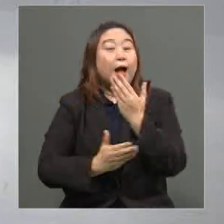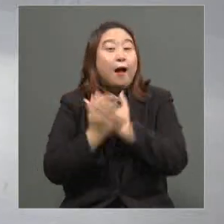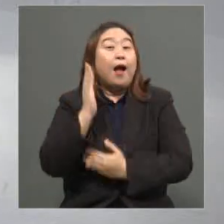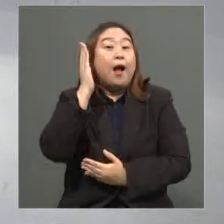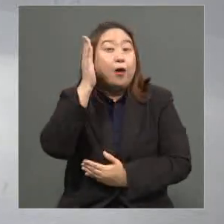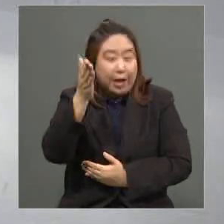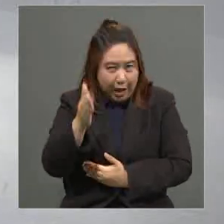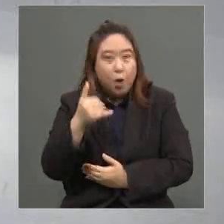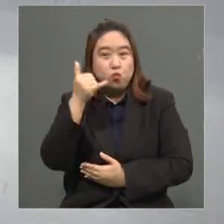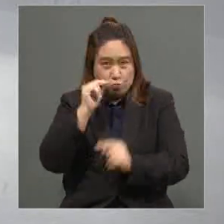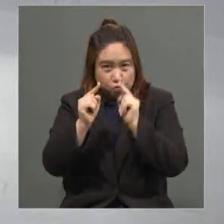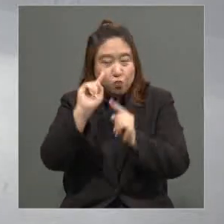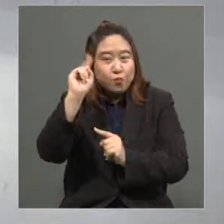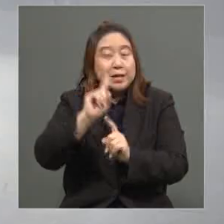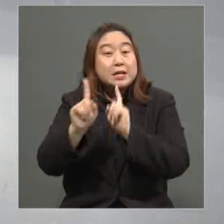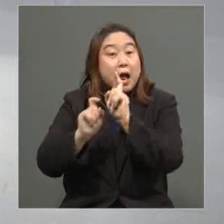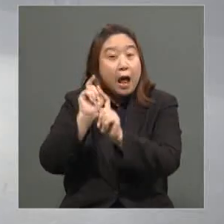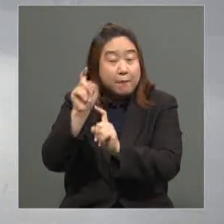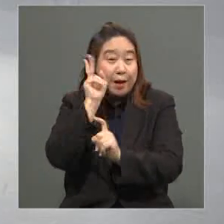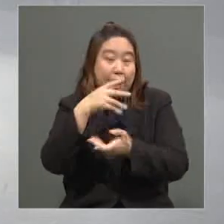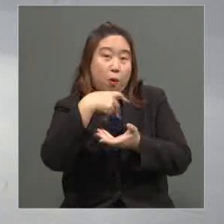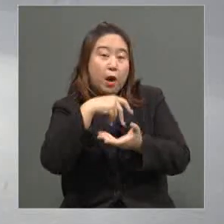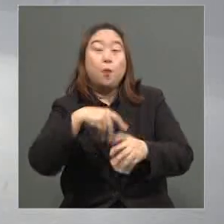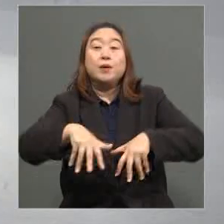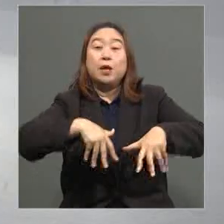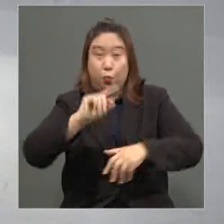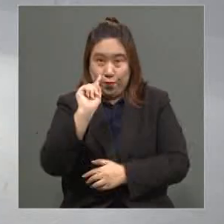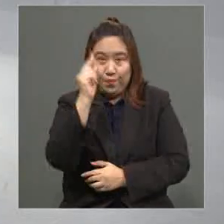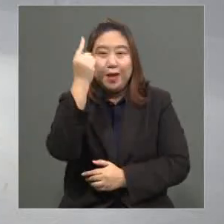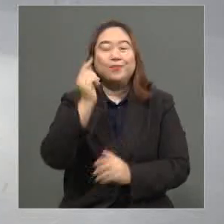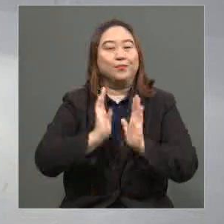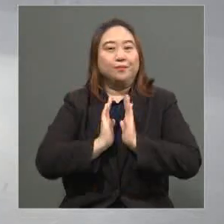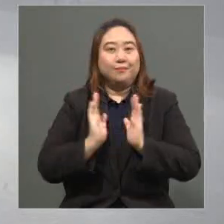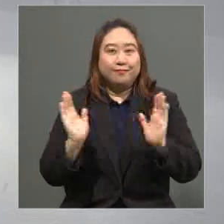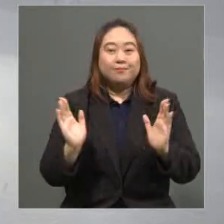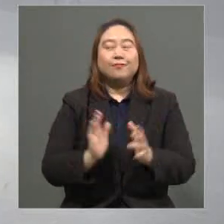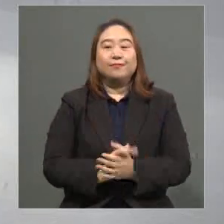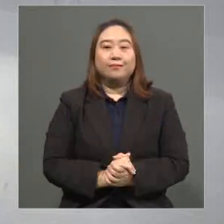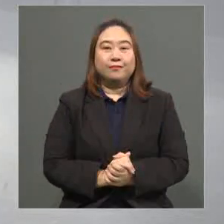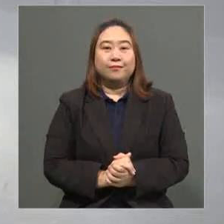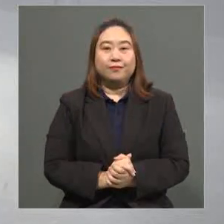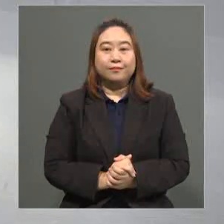พคุณ hepatuta